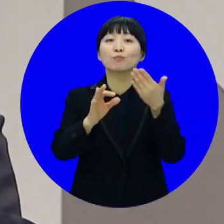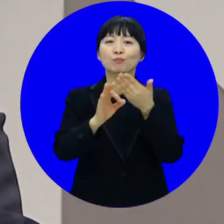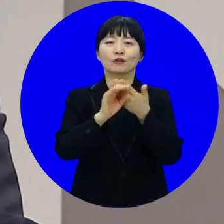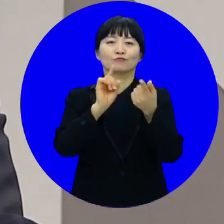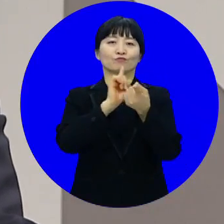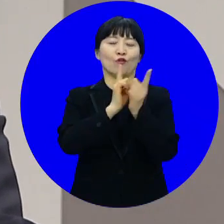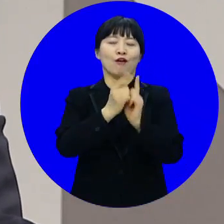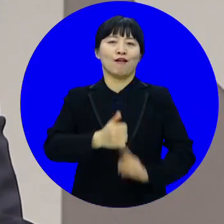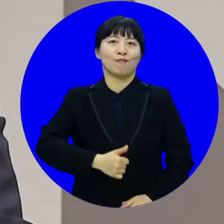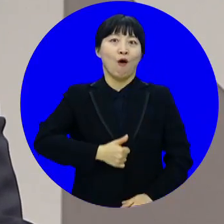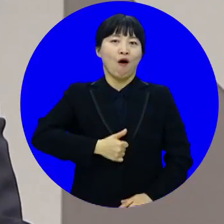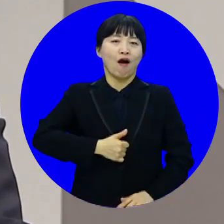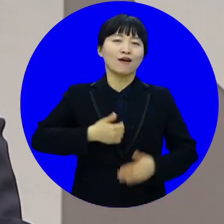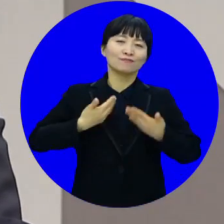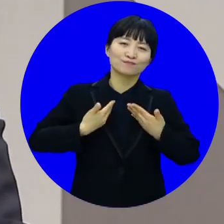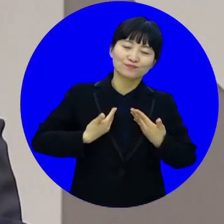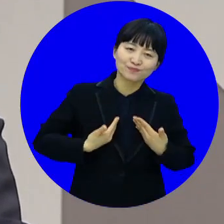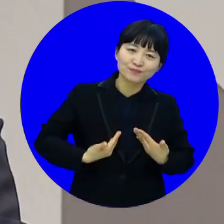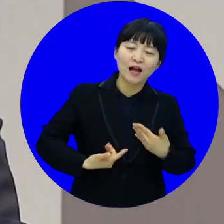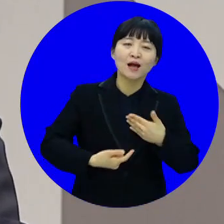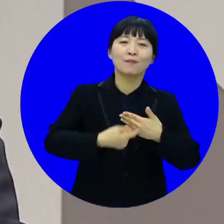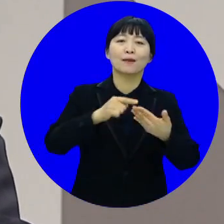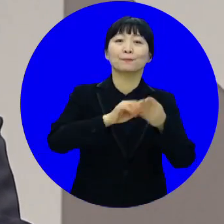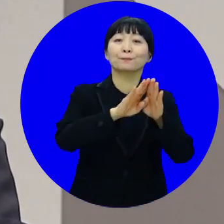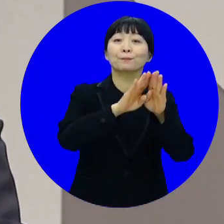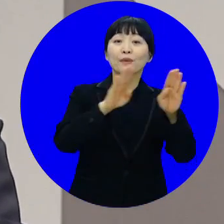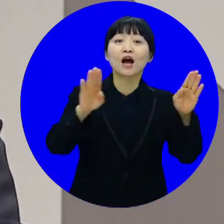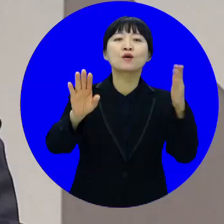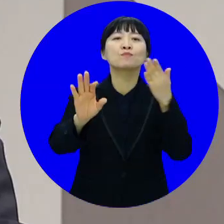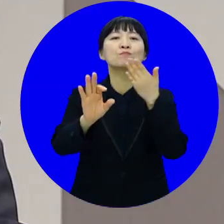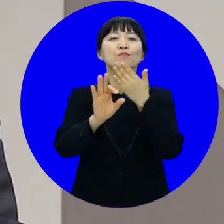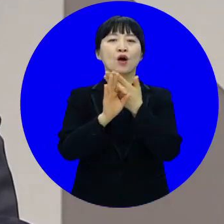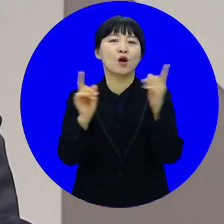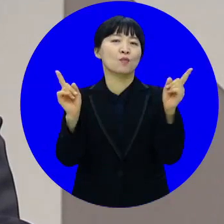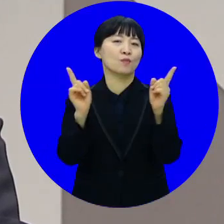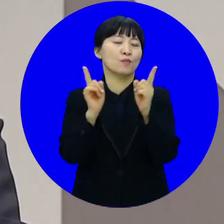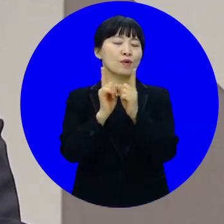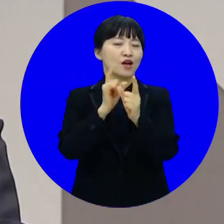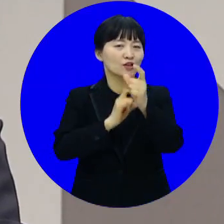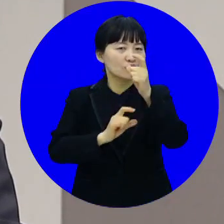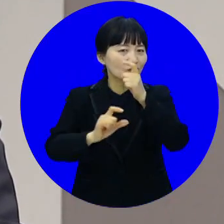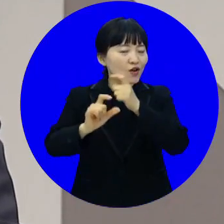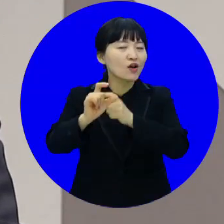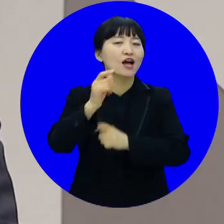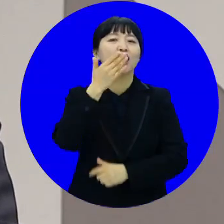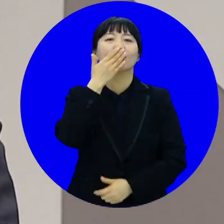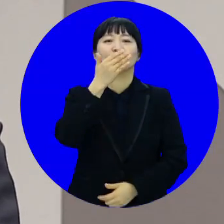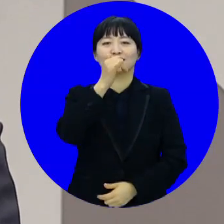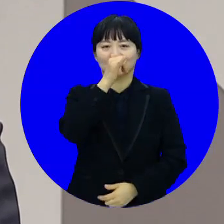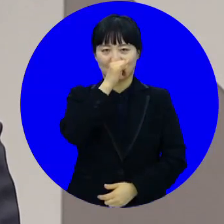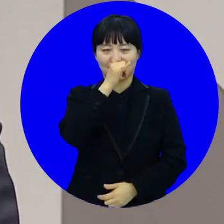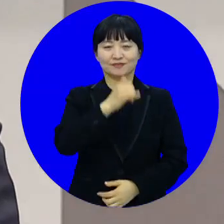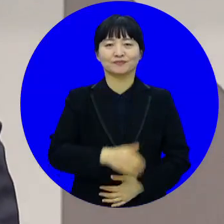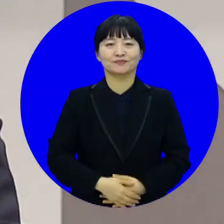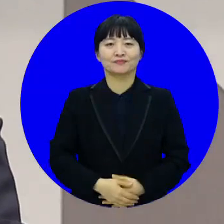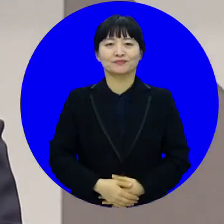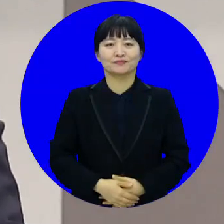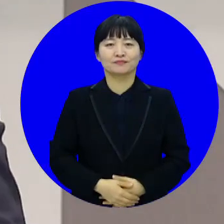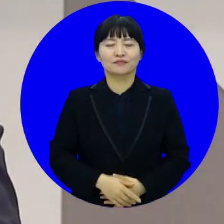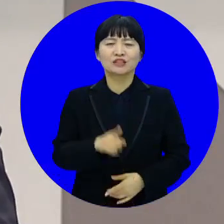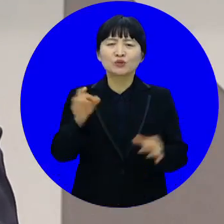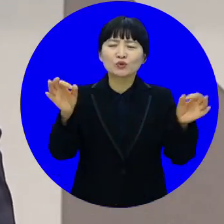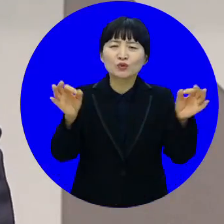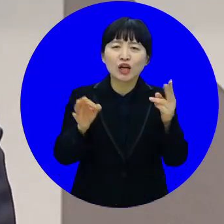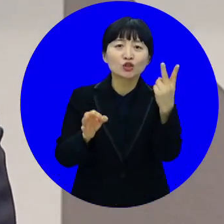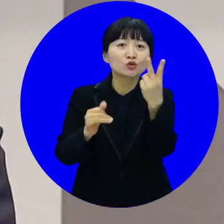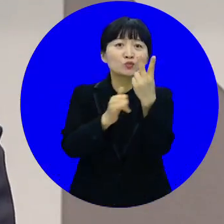더 상대편에 대한 마음의 분노감도 가라앉고 마음을 열 수 있고 그러면 면접 교섭이 더 잘 될 수 있을 것 같습니다. 어떻게